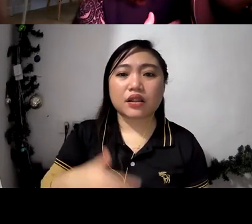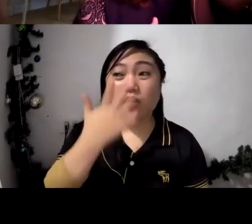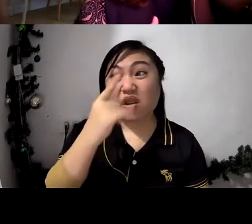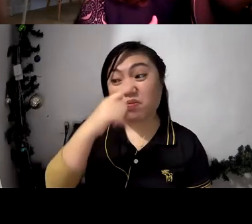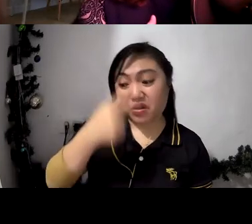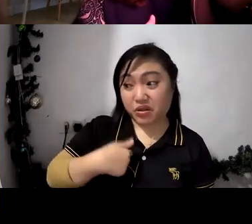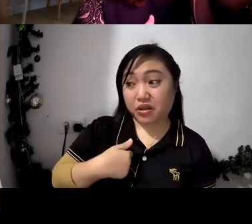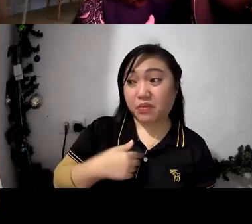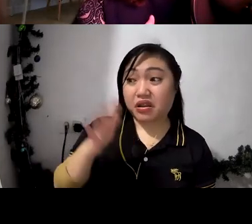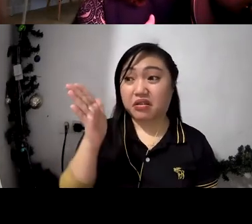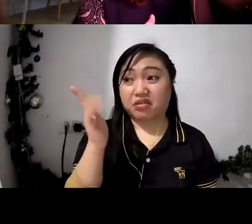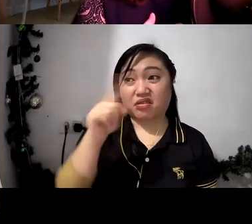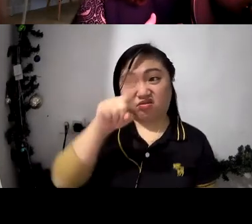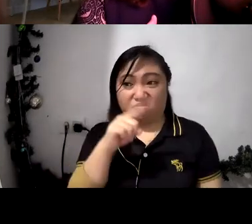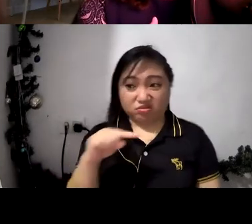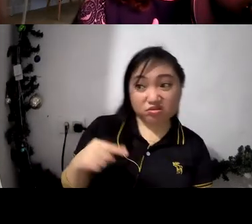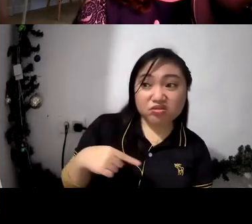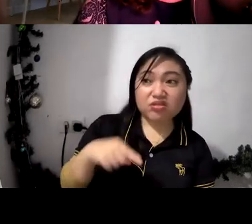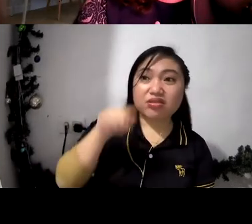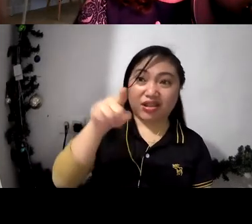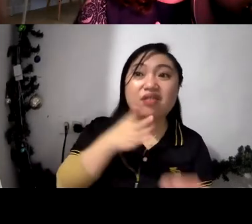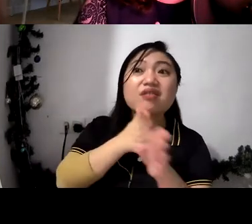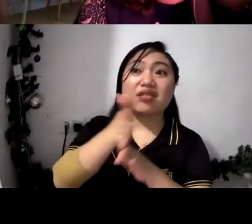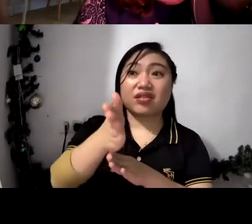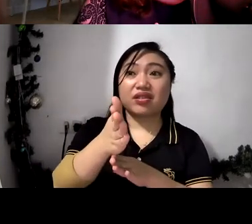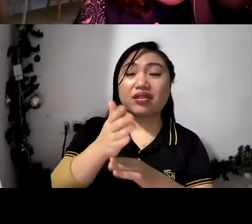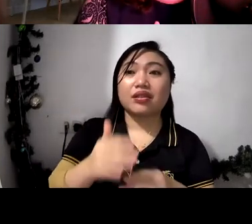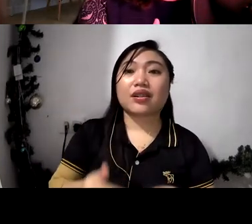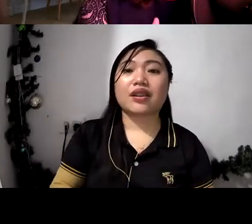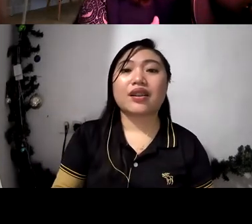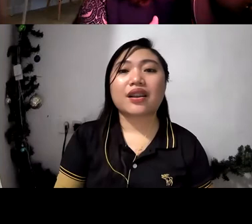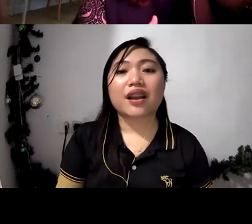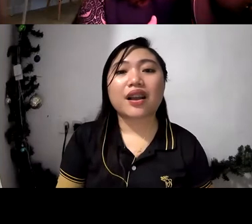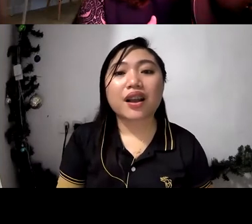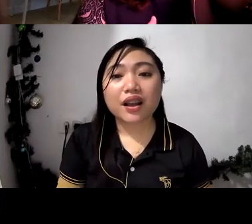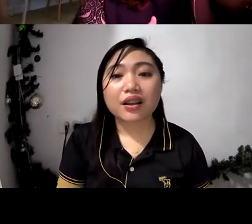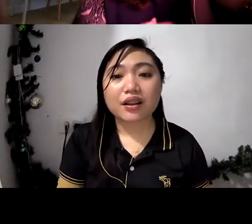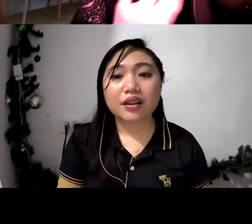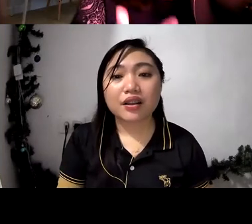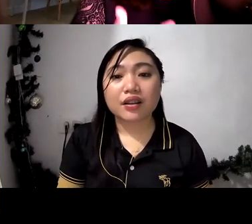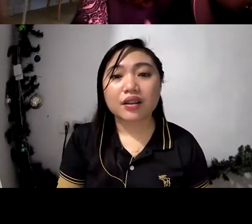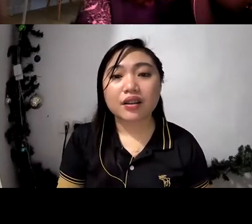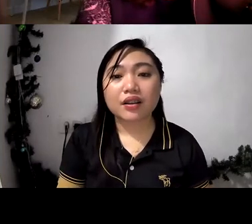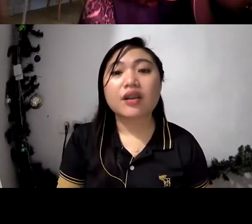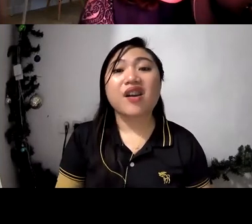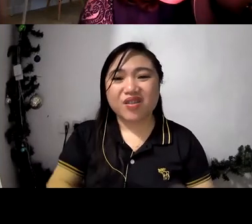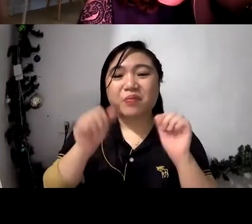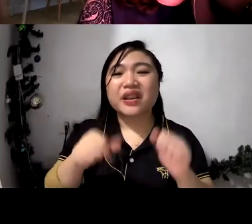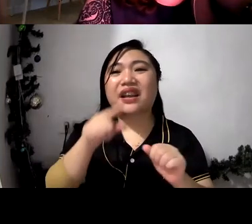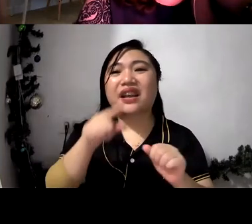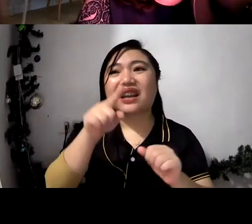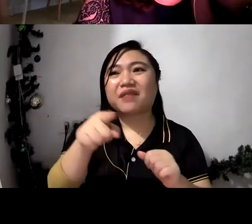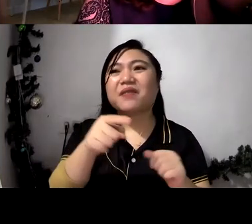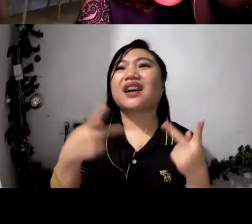Ikaw straight, parang ganyan. Ano? At ngayon, dahil may Safe Spaces Act ka, pwede ka nang magkaroon ng kaso, no? Sa